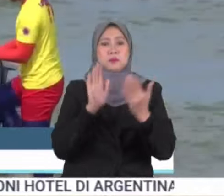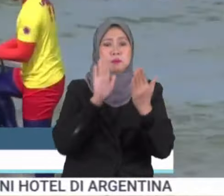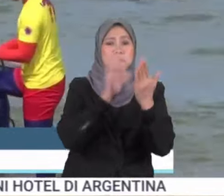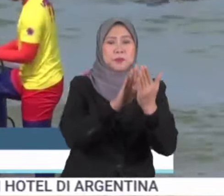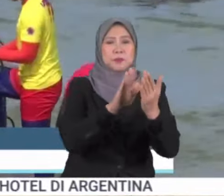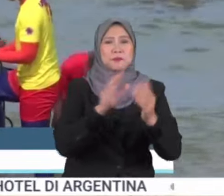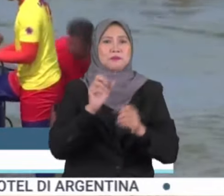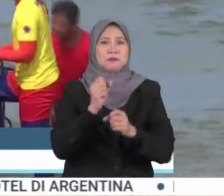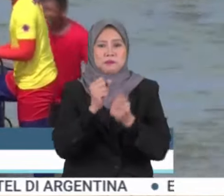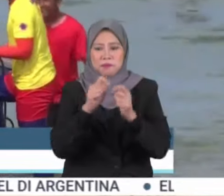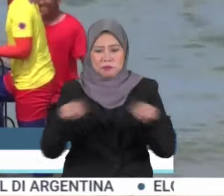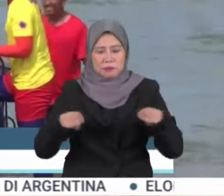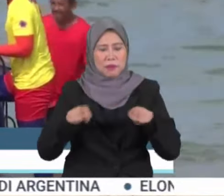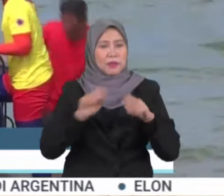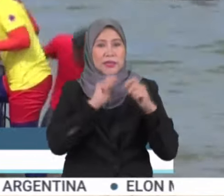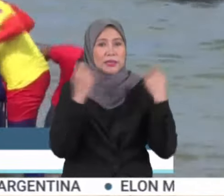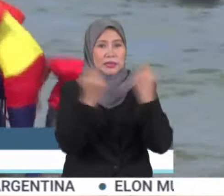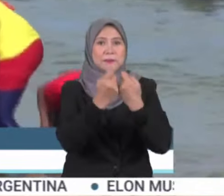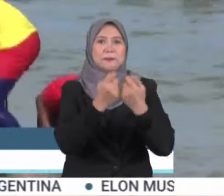dihadapi anggota penyelamat.